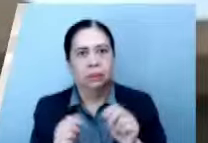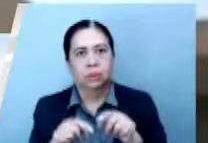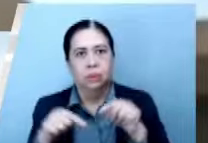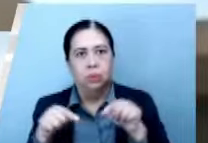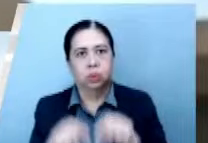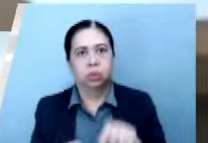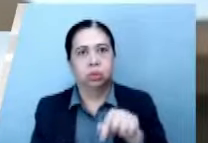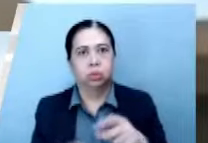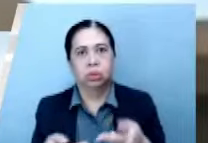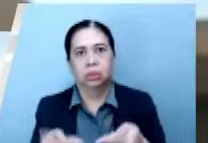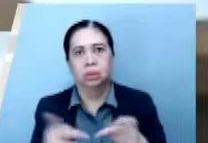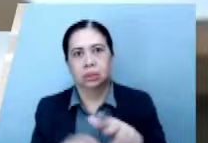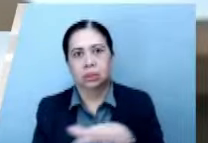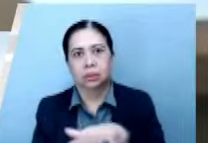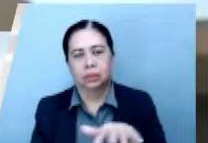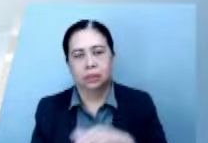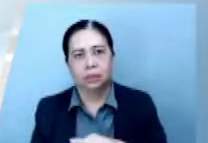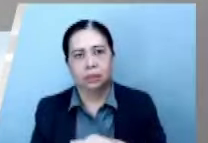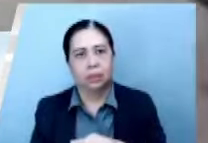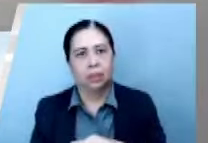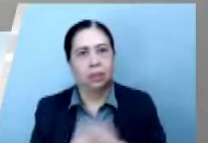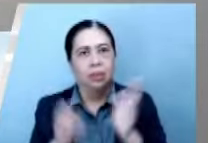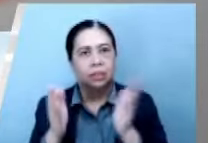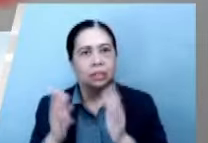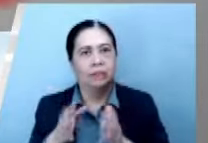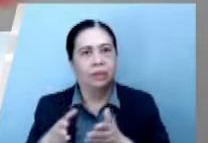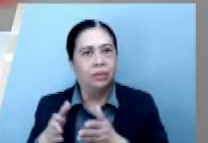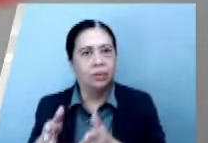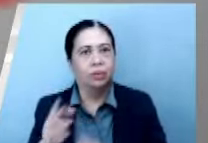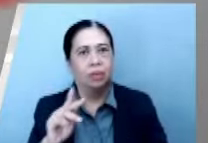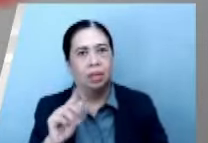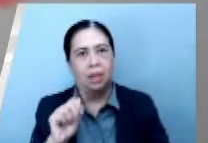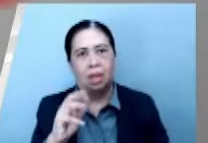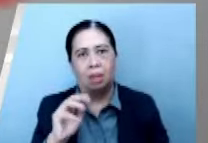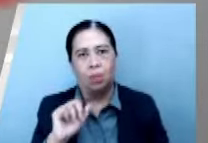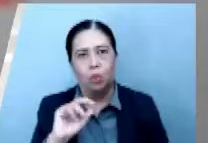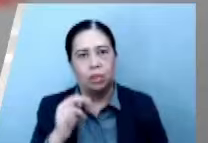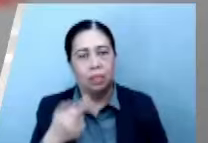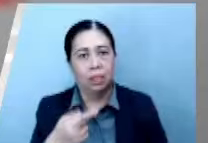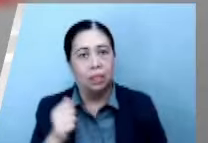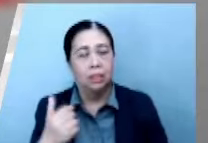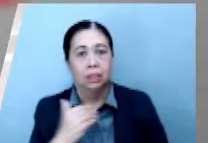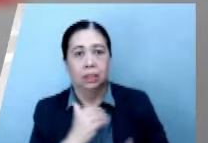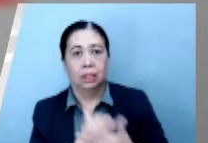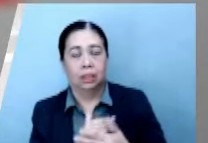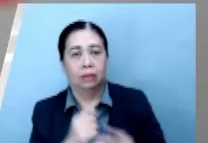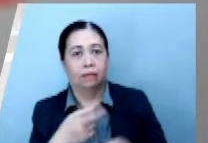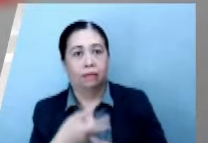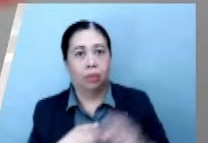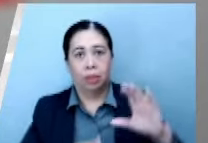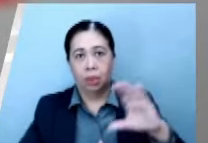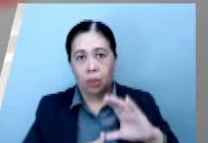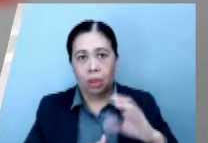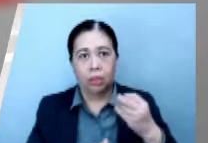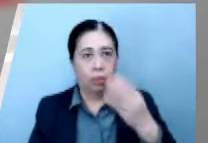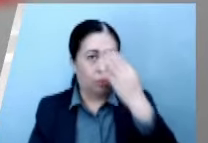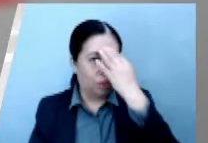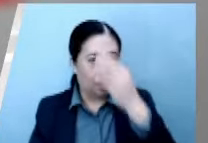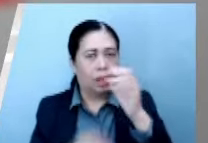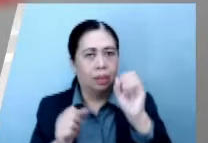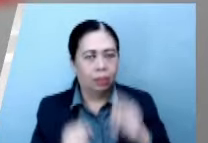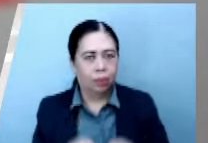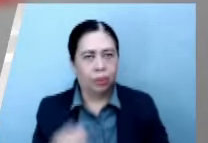sa service road ng Kamuning. Para makaiwas kung galing sa bahagi ng Caloocan o Bulacan, pwedeng kumana na sa